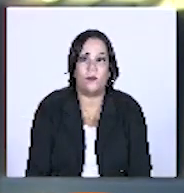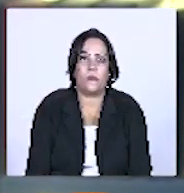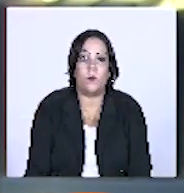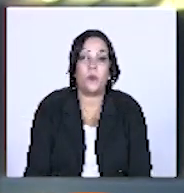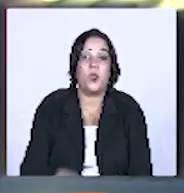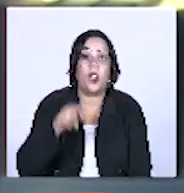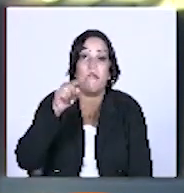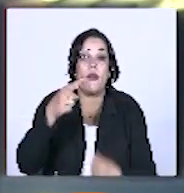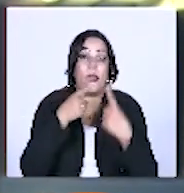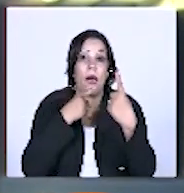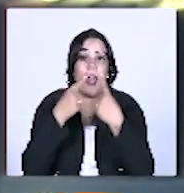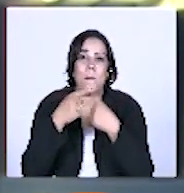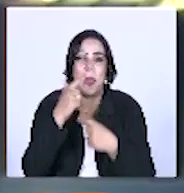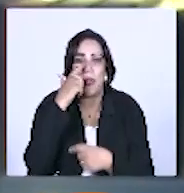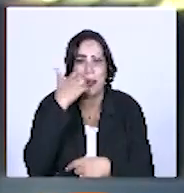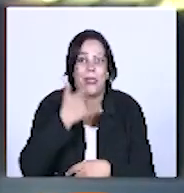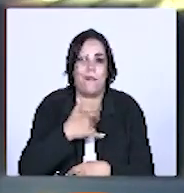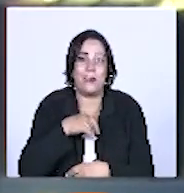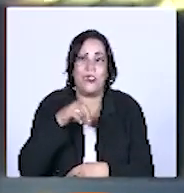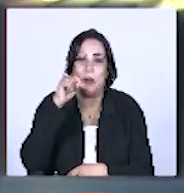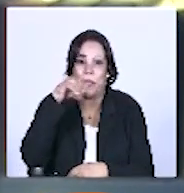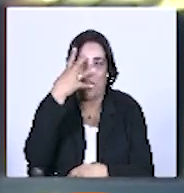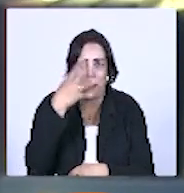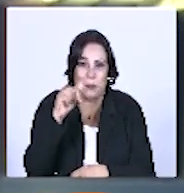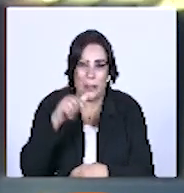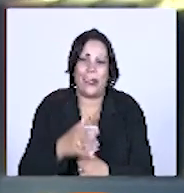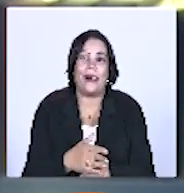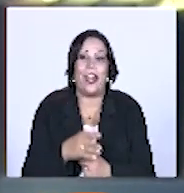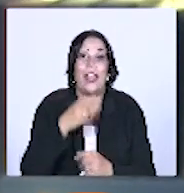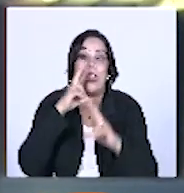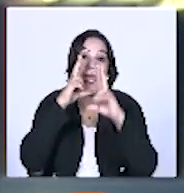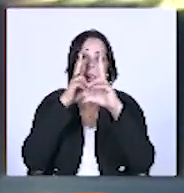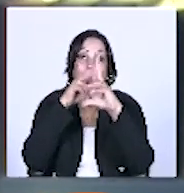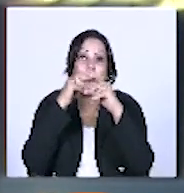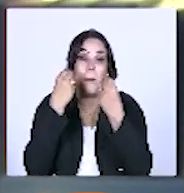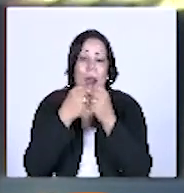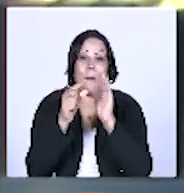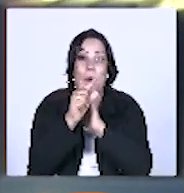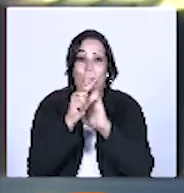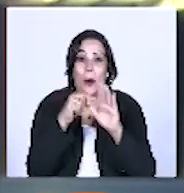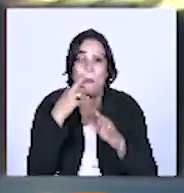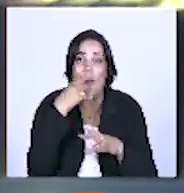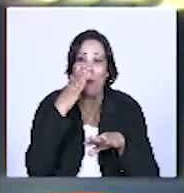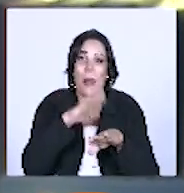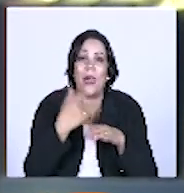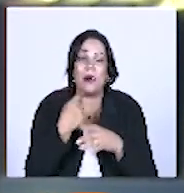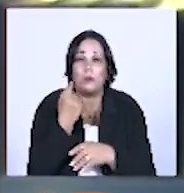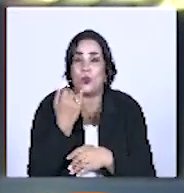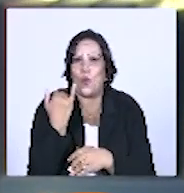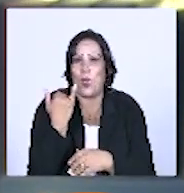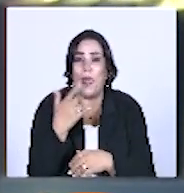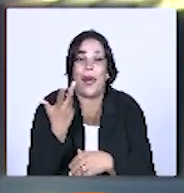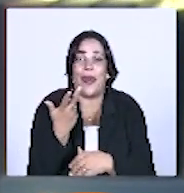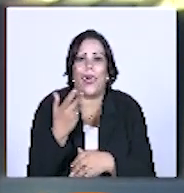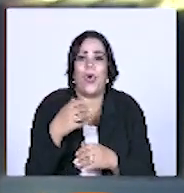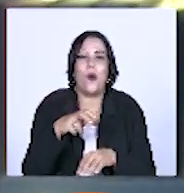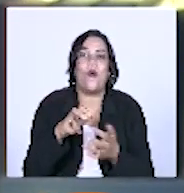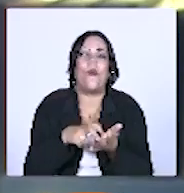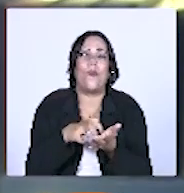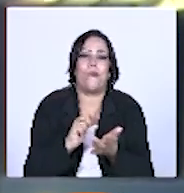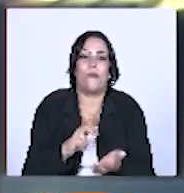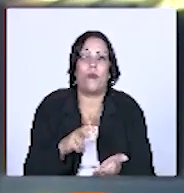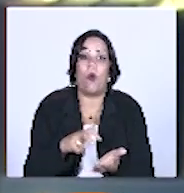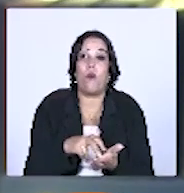في الحديث النفسي في هذه الليله انا عاييز اكلمكم عن موضوع لسه كنا بنتكلم عنه من شويه اللي هو الخوف عايزين نتكلم